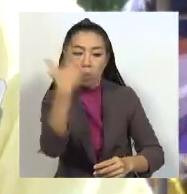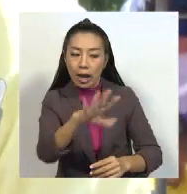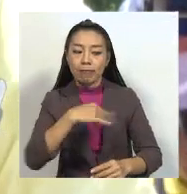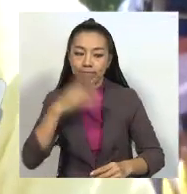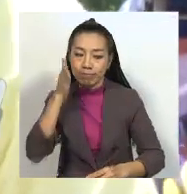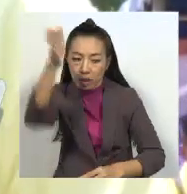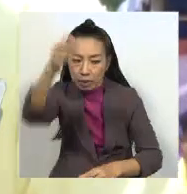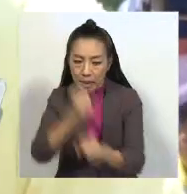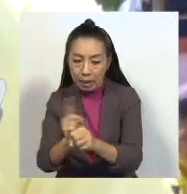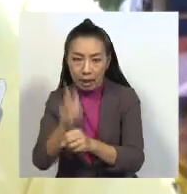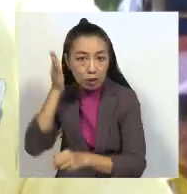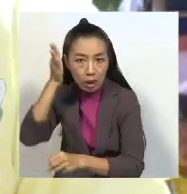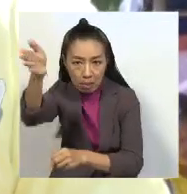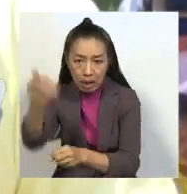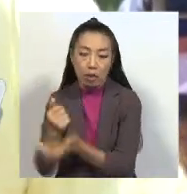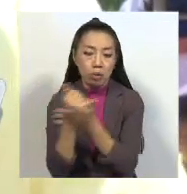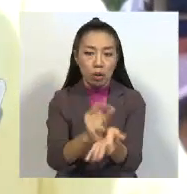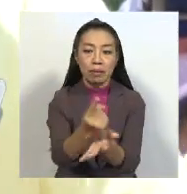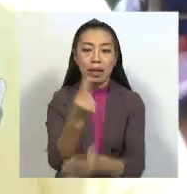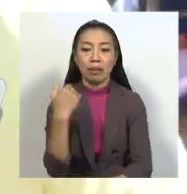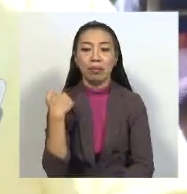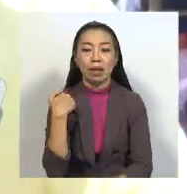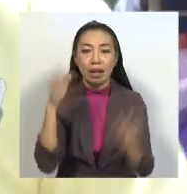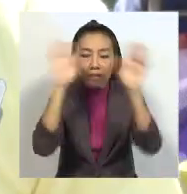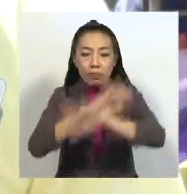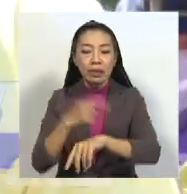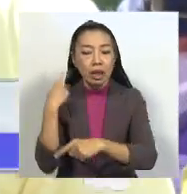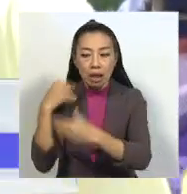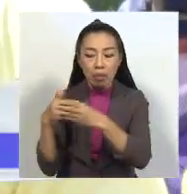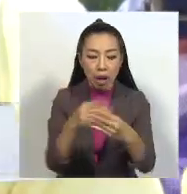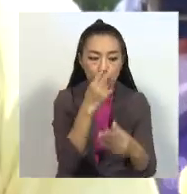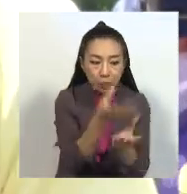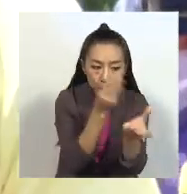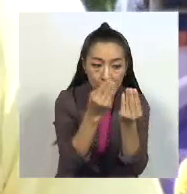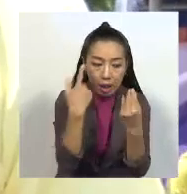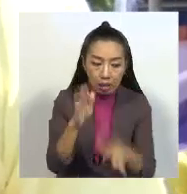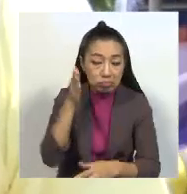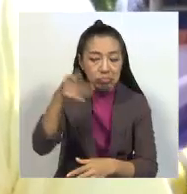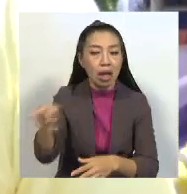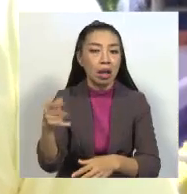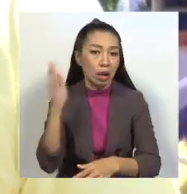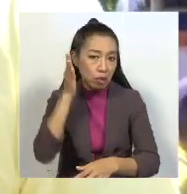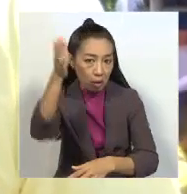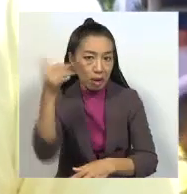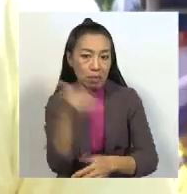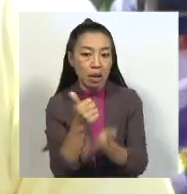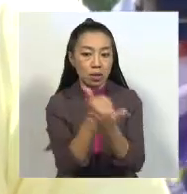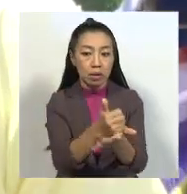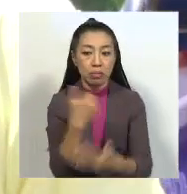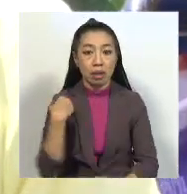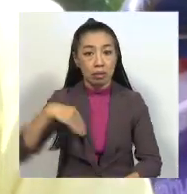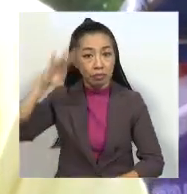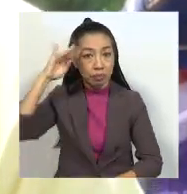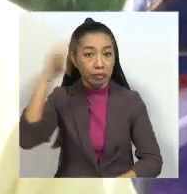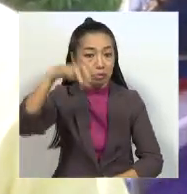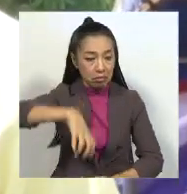ได้ต่อไปก็ลงมาช่วยอีกคือเราส่งต่อไปทอดๆไปครับ ตอนนี้ความต้องการจากภาคีเครือข่ายของทอ.ในพื้น